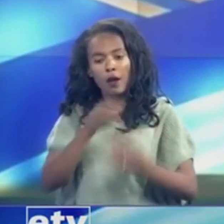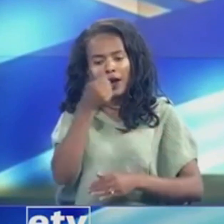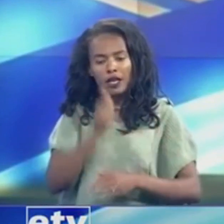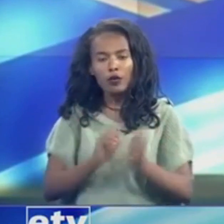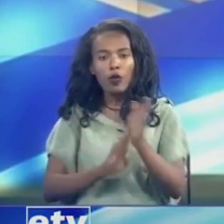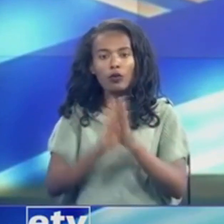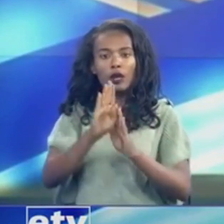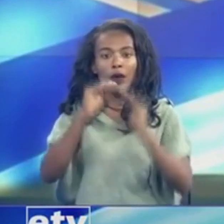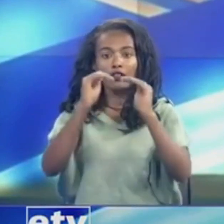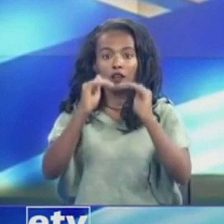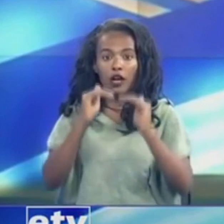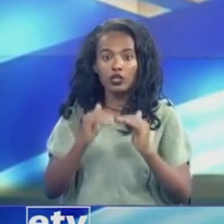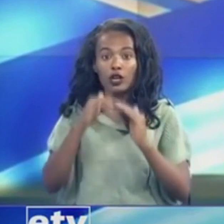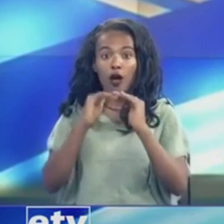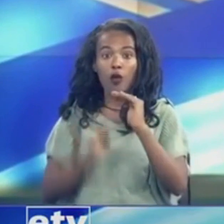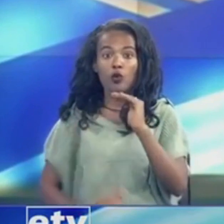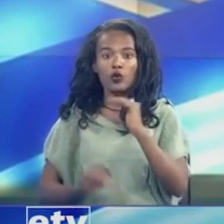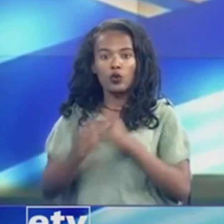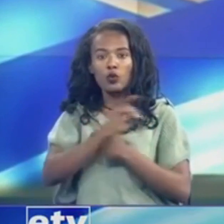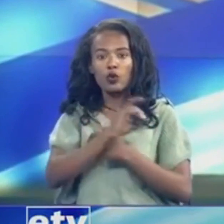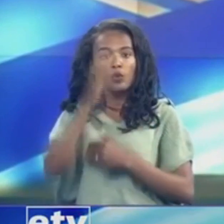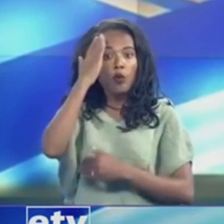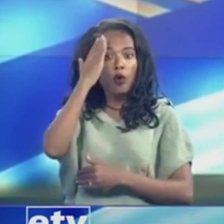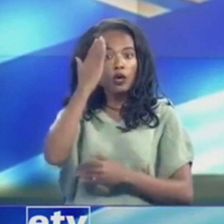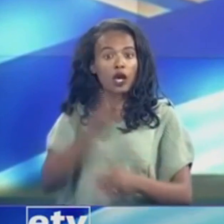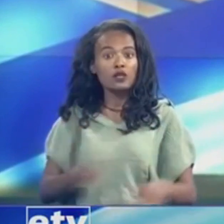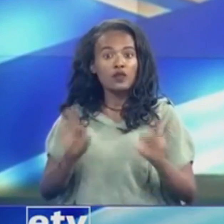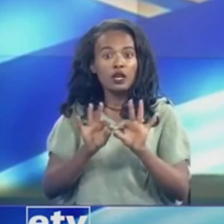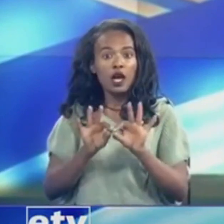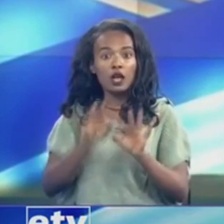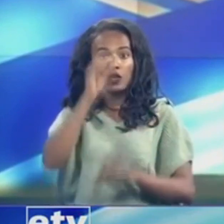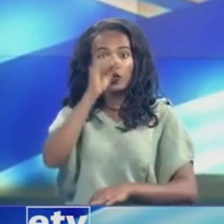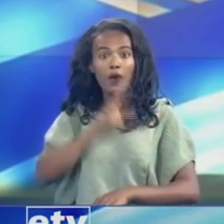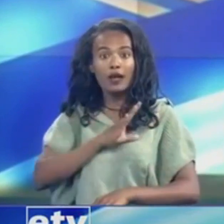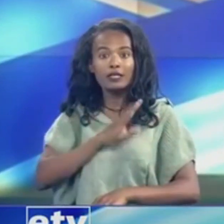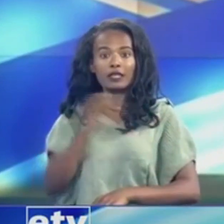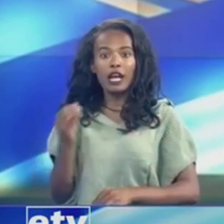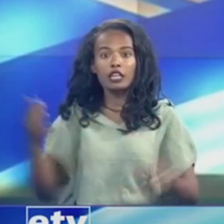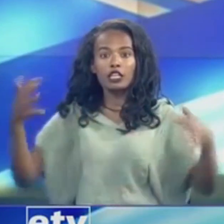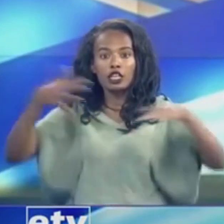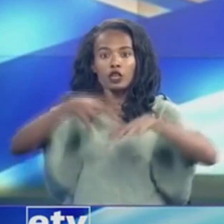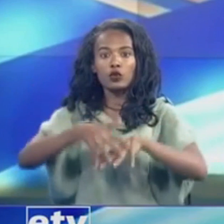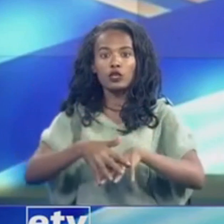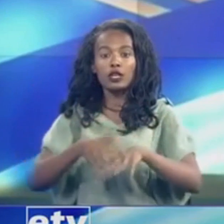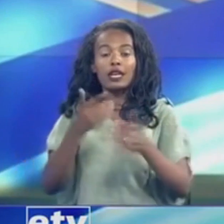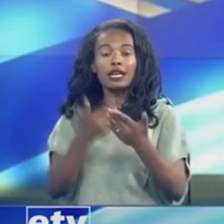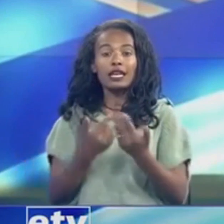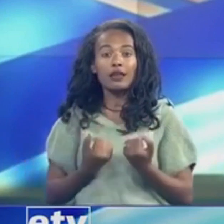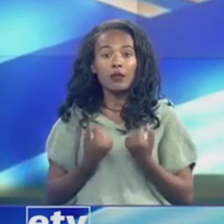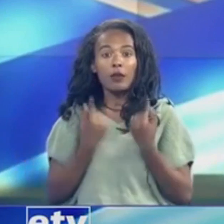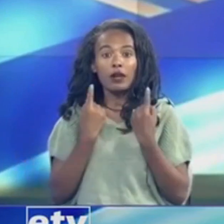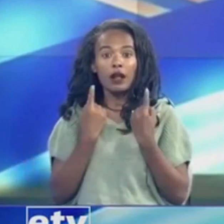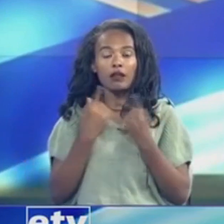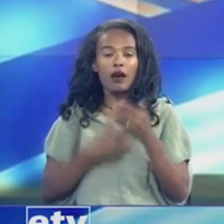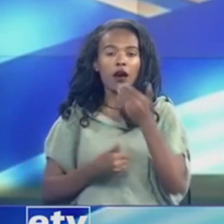የልማት አጀንዳ ጎደሎ መሆኑን ማወቅ ያስፈልጋል። ሁማኒቲ ኤንድ ኢንክሉዥን ይህንን በመረዳት